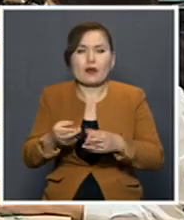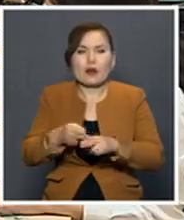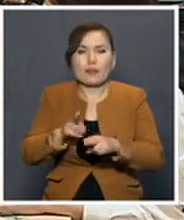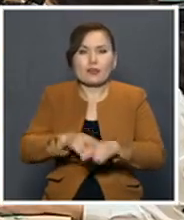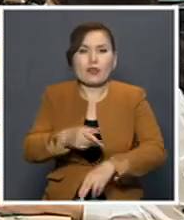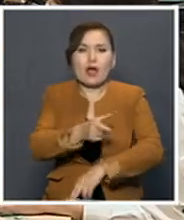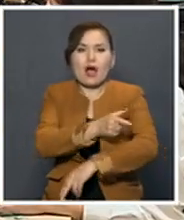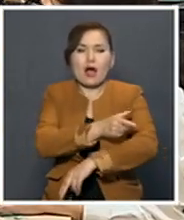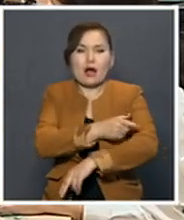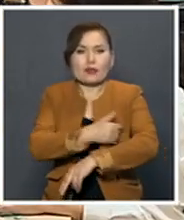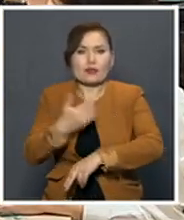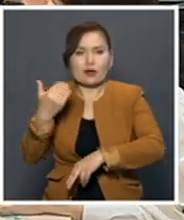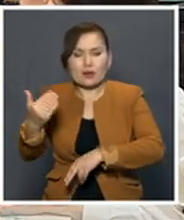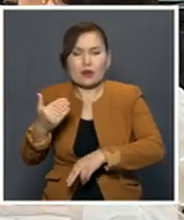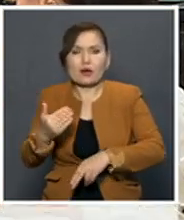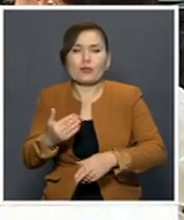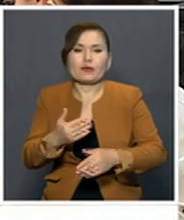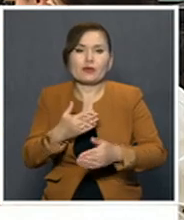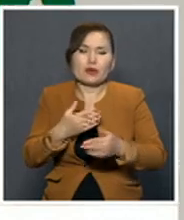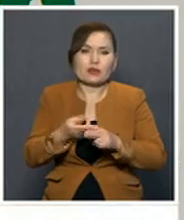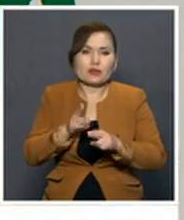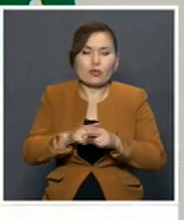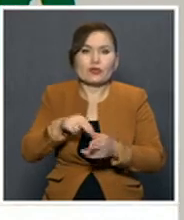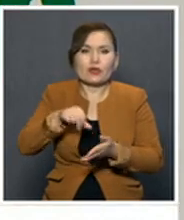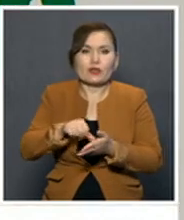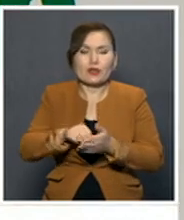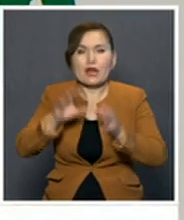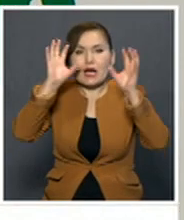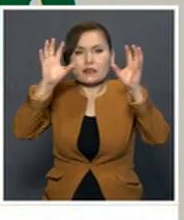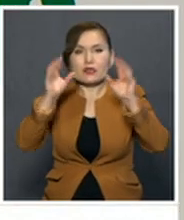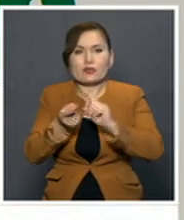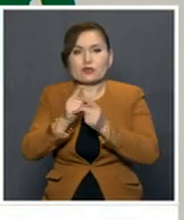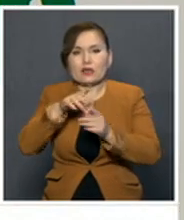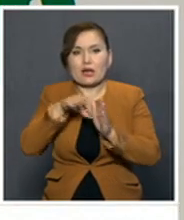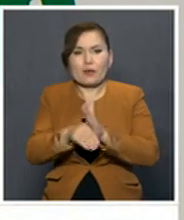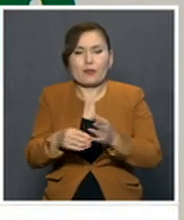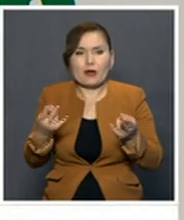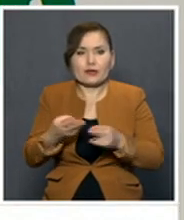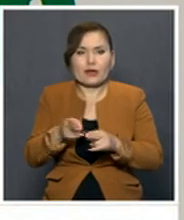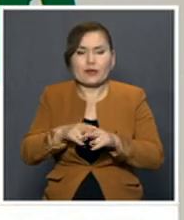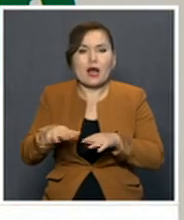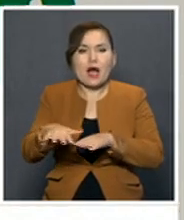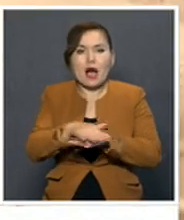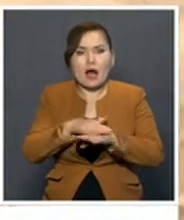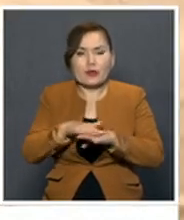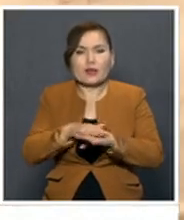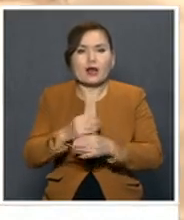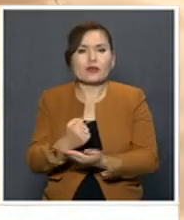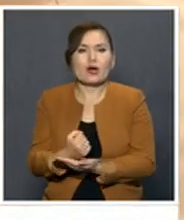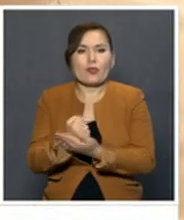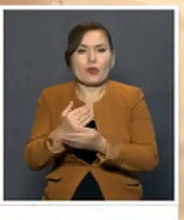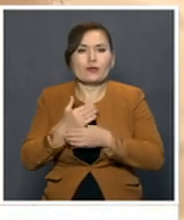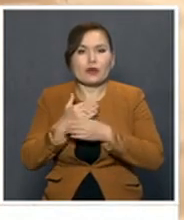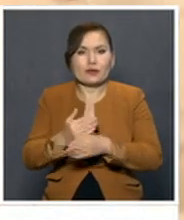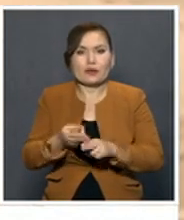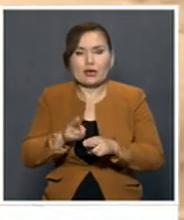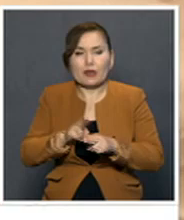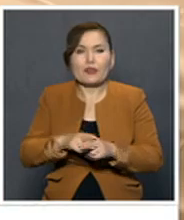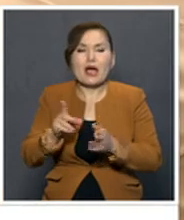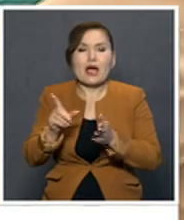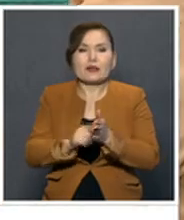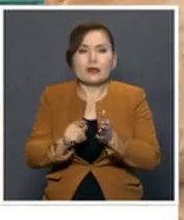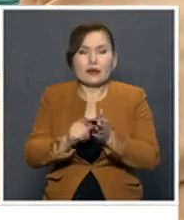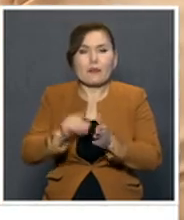Артур Платонов осыған қатысты заңнамаға өзгерістер енгізу қажет деп отыр. Өйткені бұл халықты әлеуметтік қолдауға бағытталған шара, сондықтан